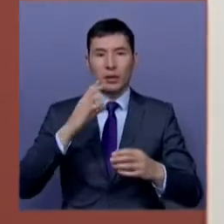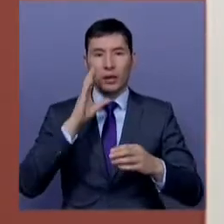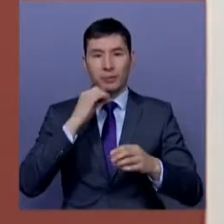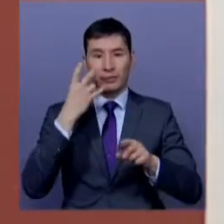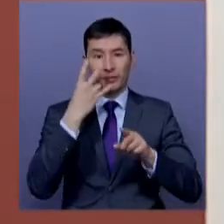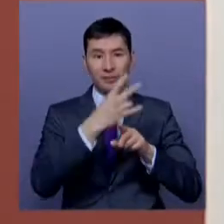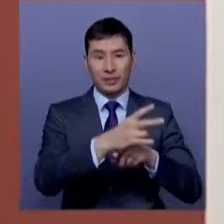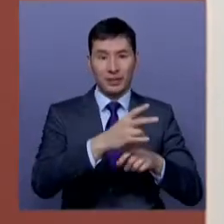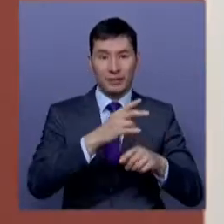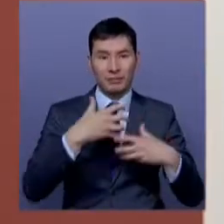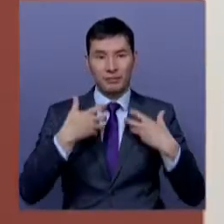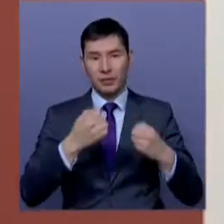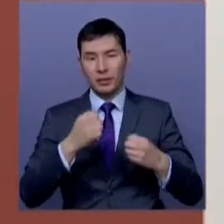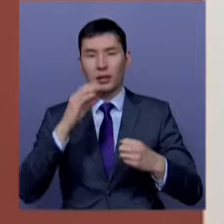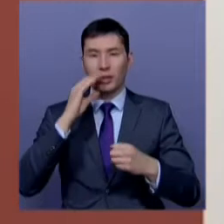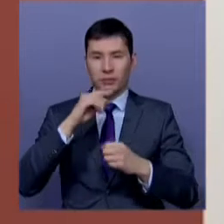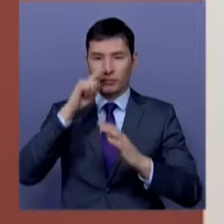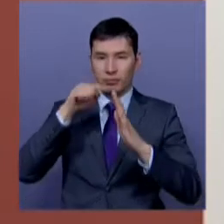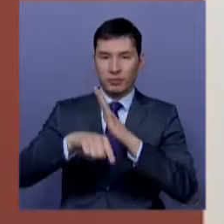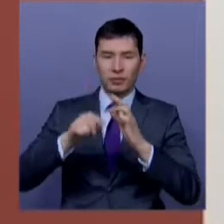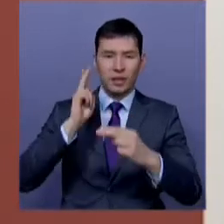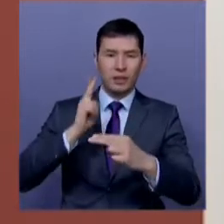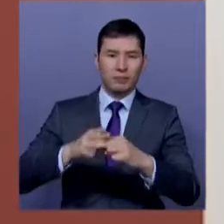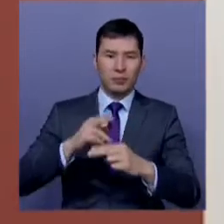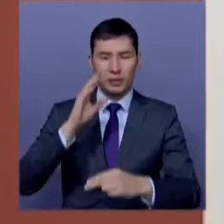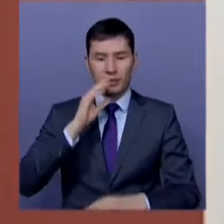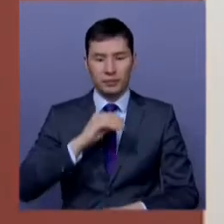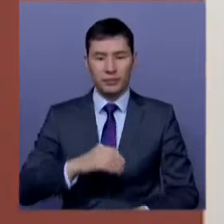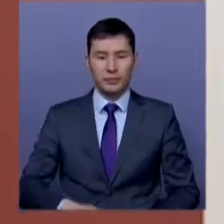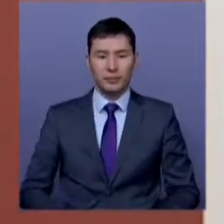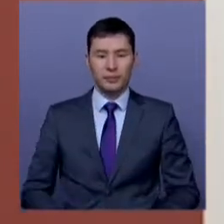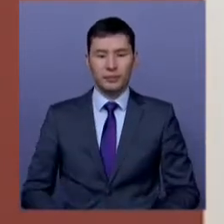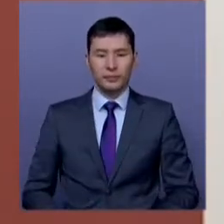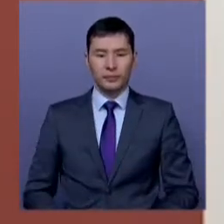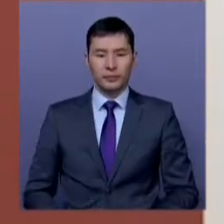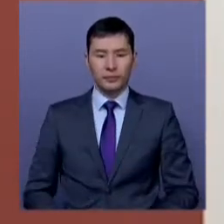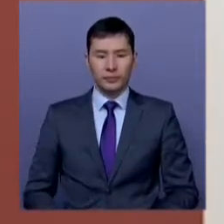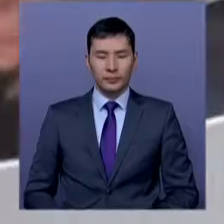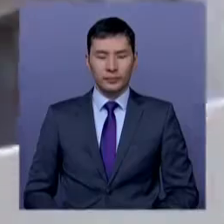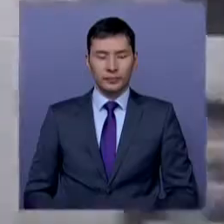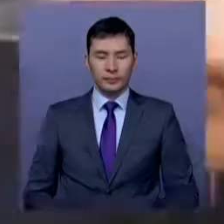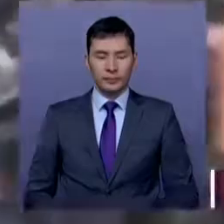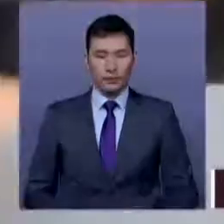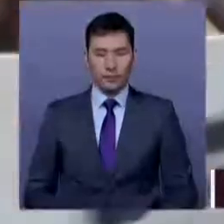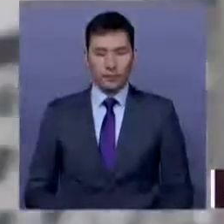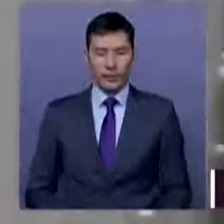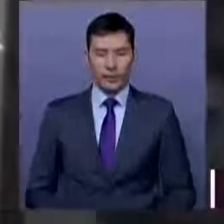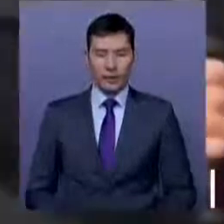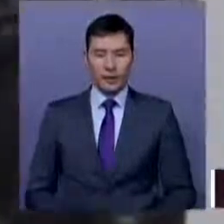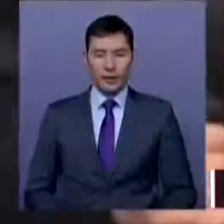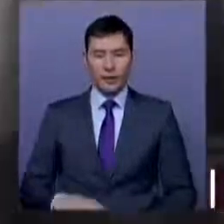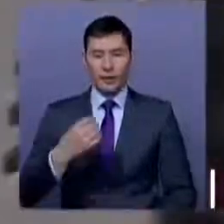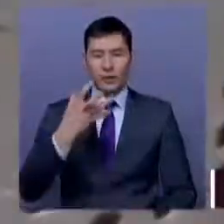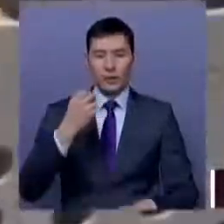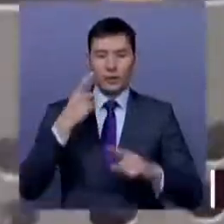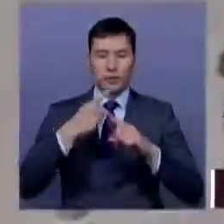бейбіт шерудегі тәртіпті реттеуге кірісе алады. Егер шара заң аясында өтсе, құқық қорғау органдары жазалау шараларын қолданбайды. Сонымен қатар